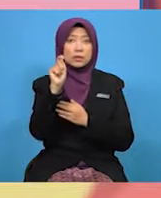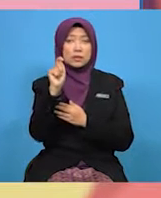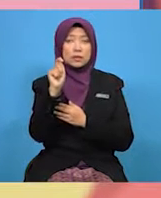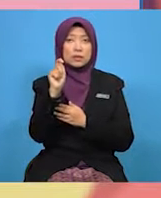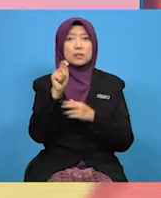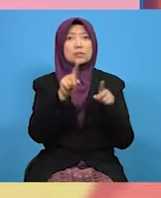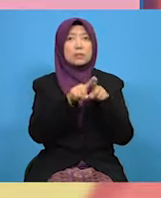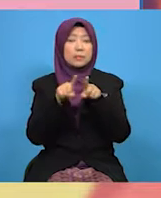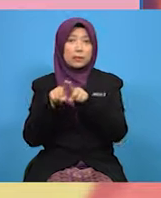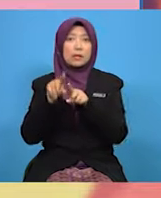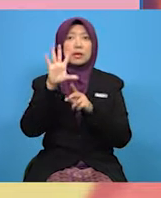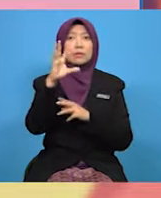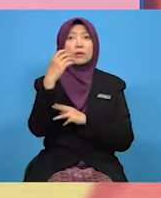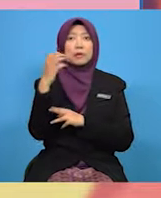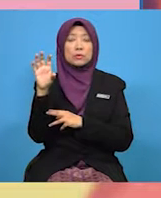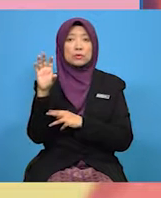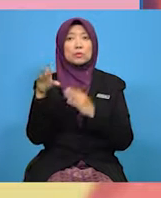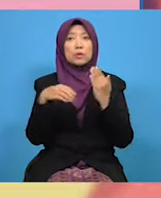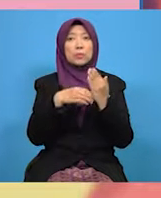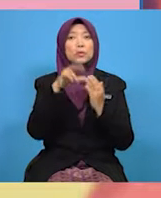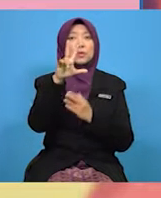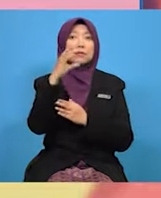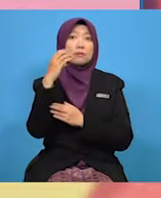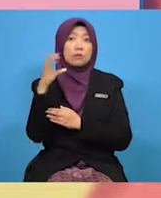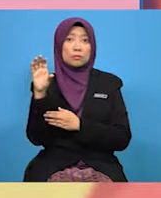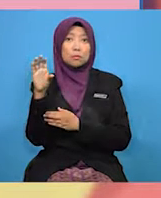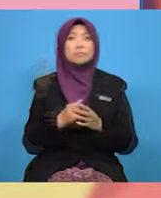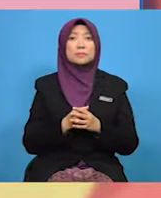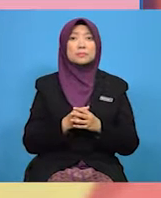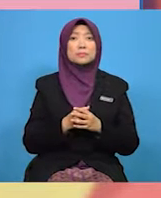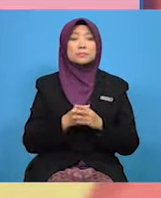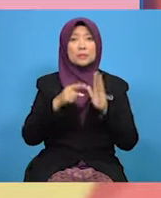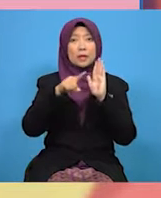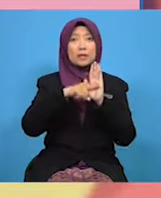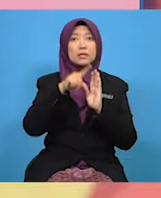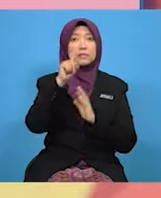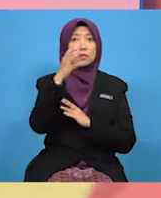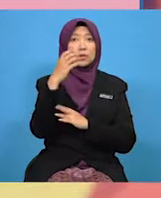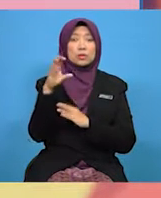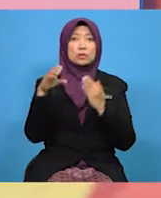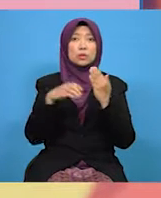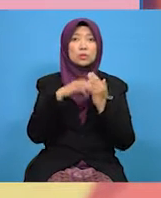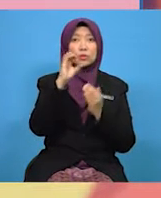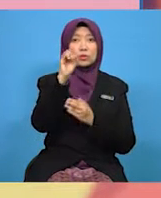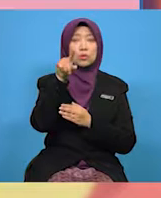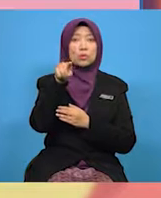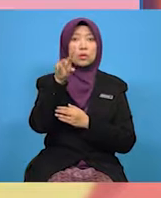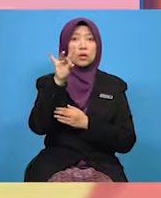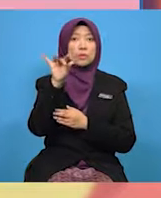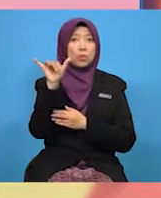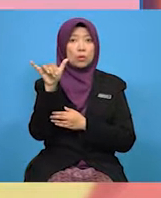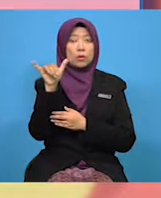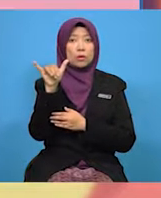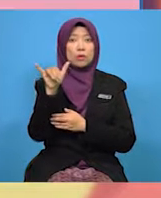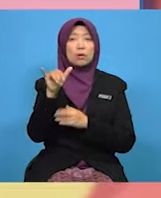sama dengan 500 cukup 300 dan 100 campur kosong point